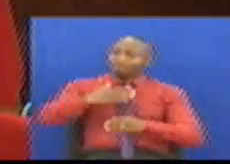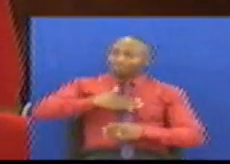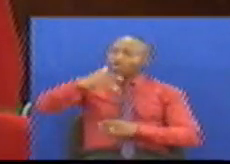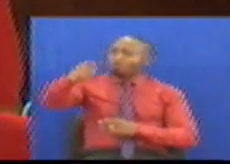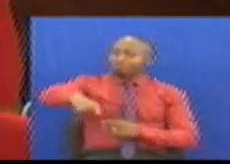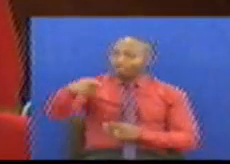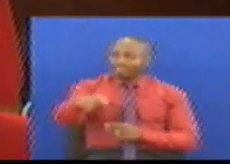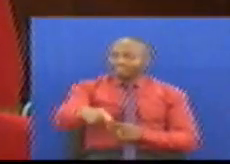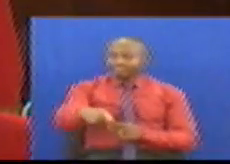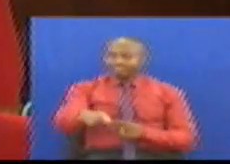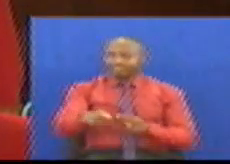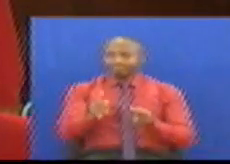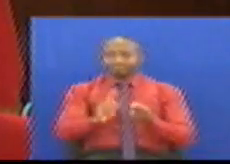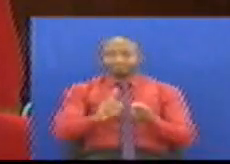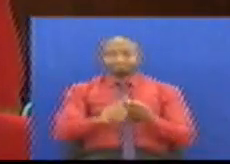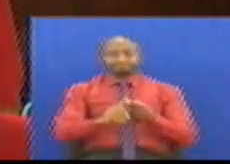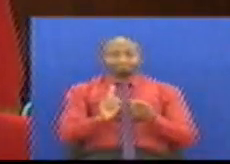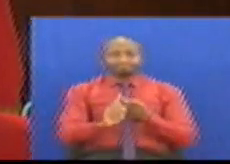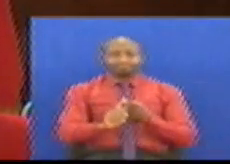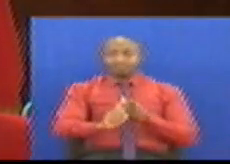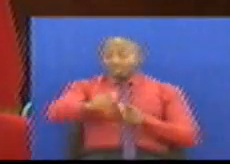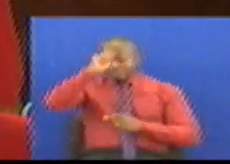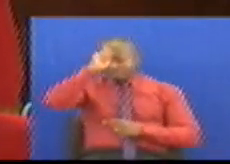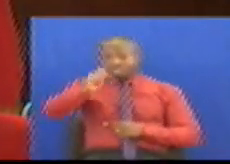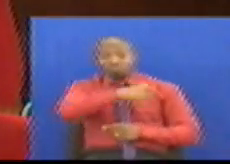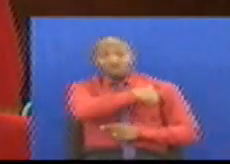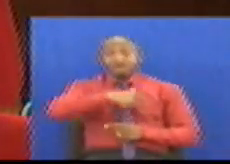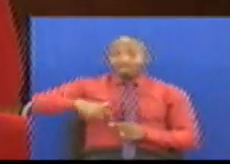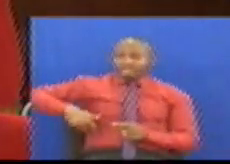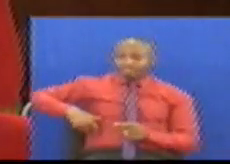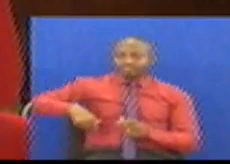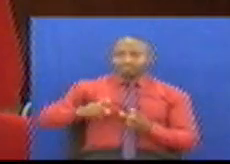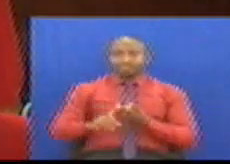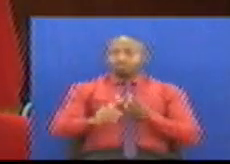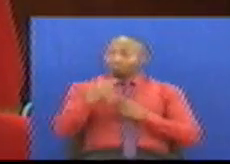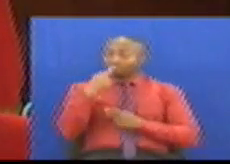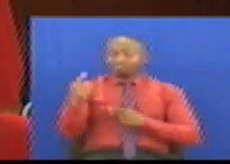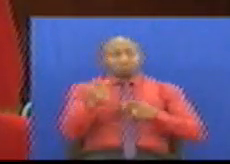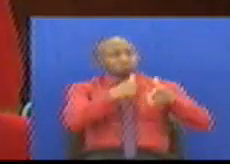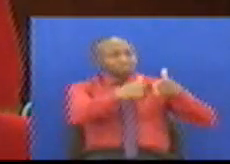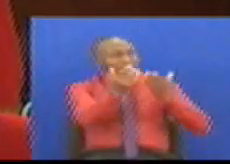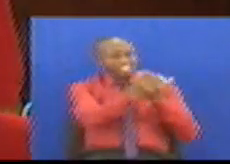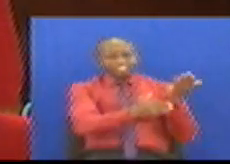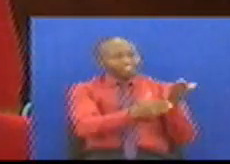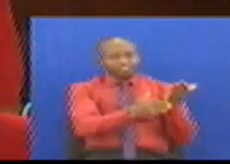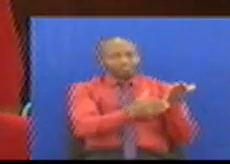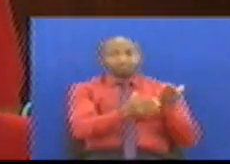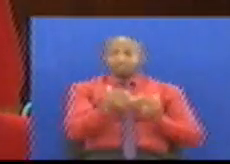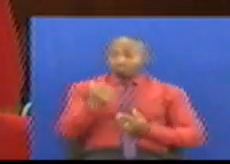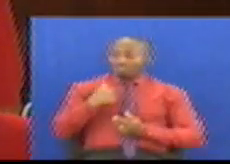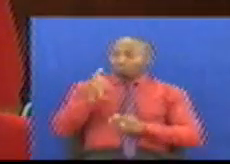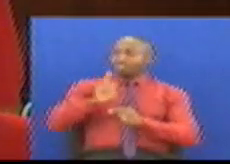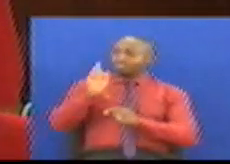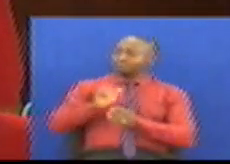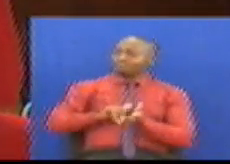kwanza kabisa Mheshimiwa Rais. Umesema tusitaje nchi, lakini sisi tulipokuwa nchi fulani